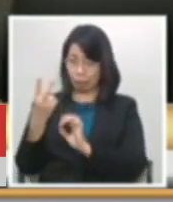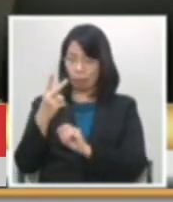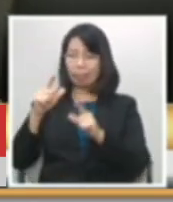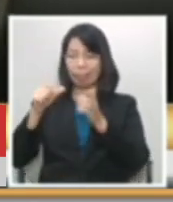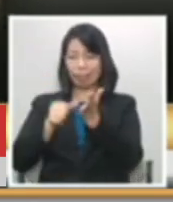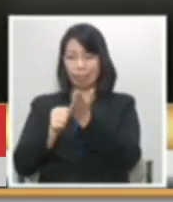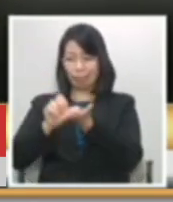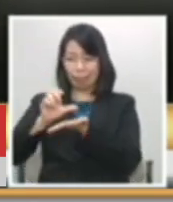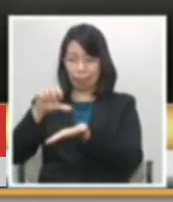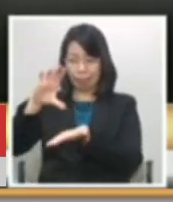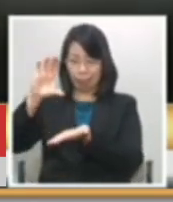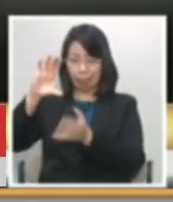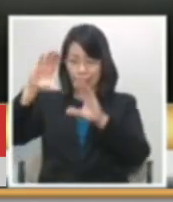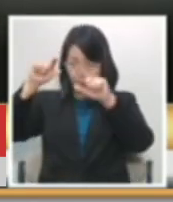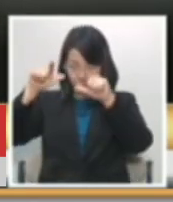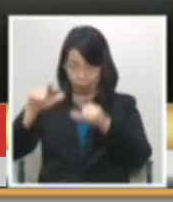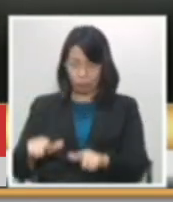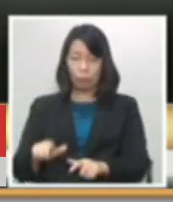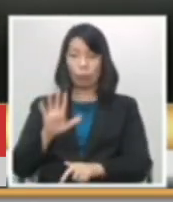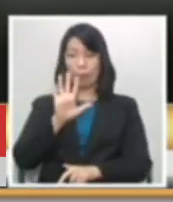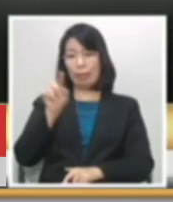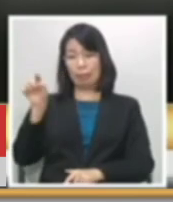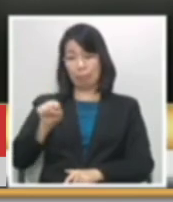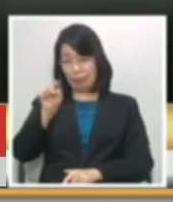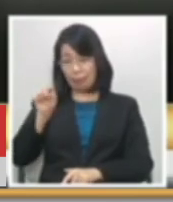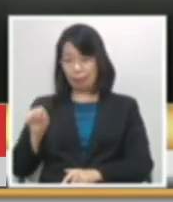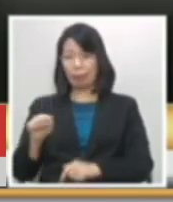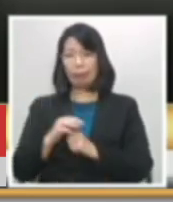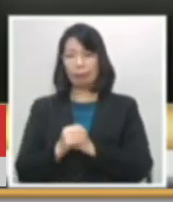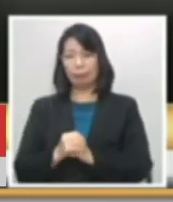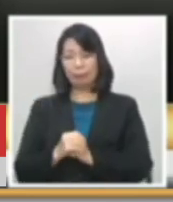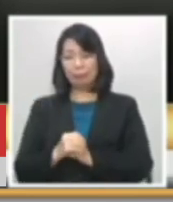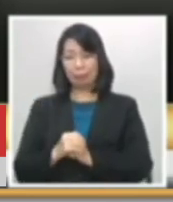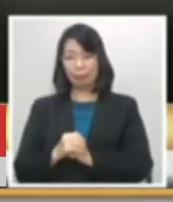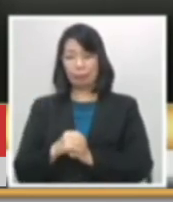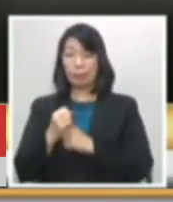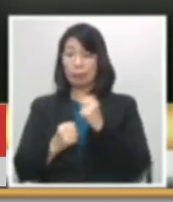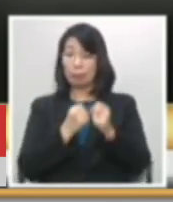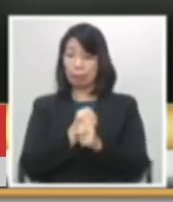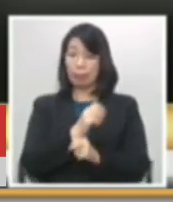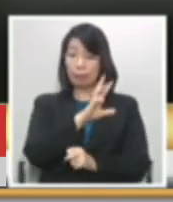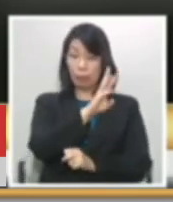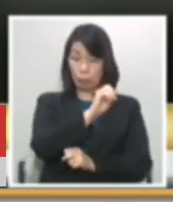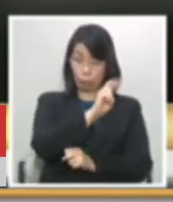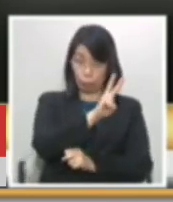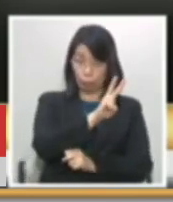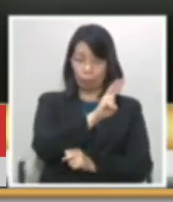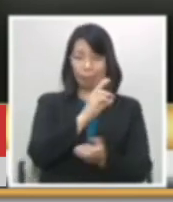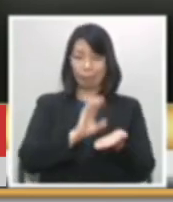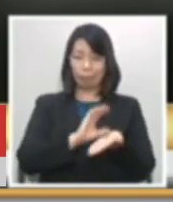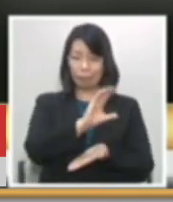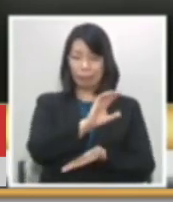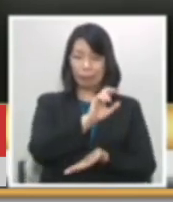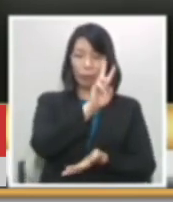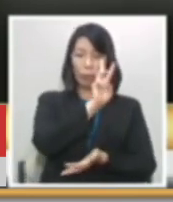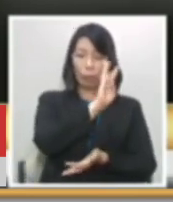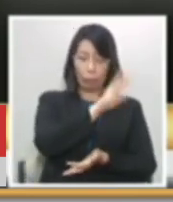ถึง 5% จากปีที่ผ่านมาที่ปีที่แล้วได้รับการจัดสรรอยู่